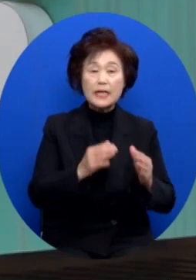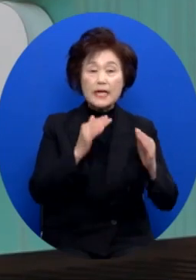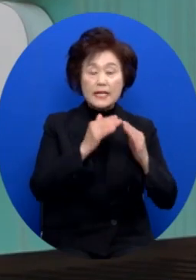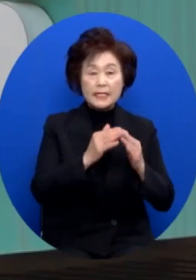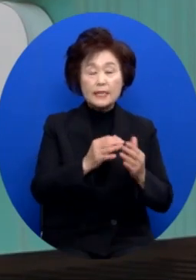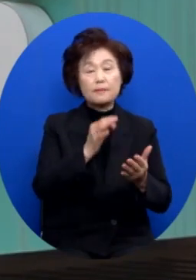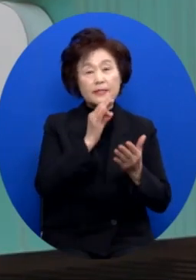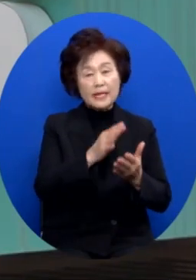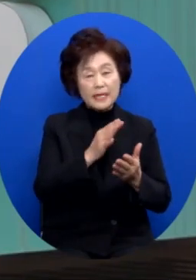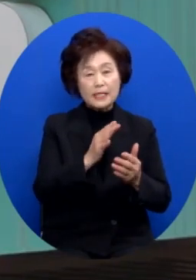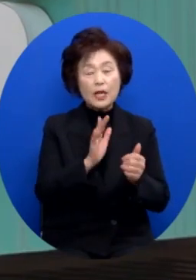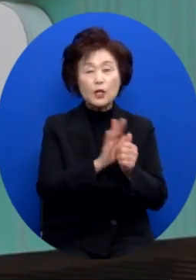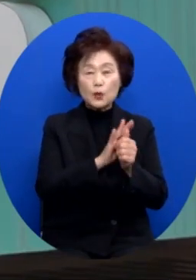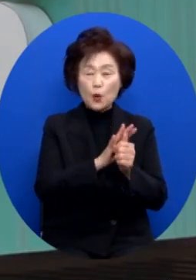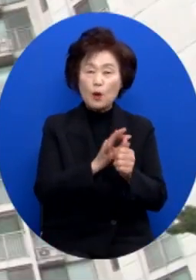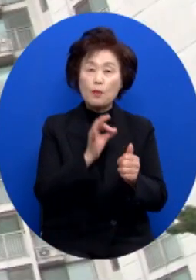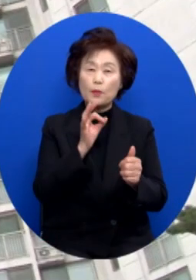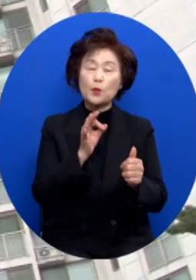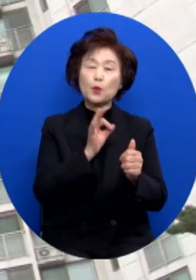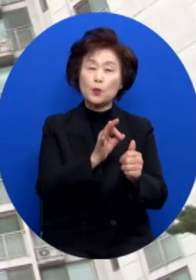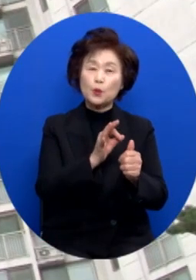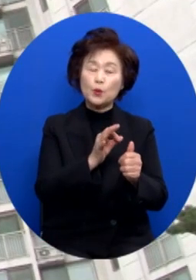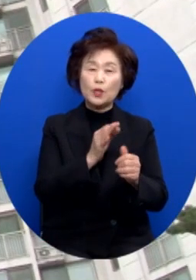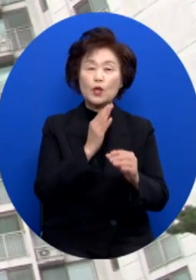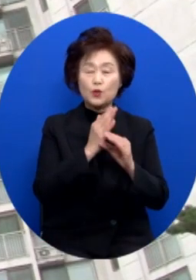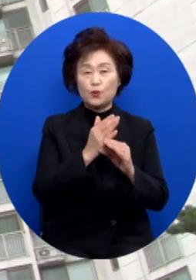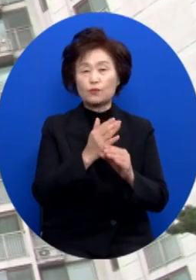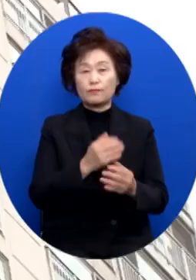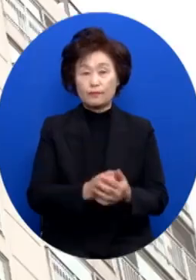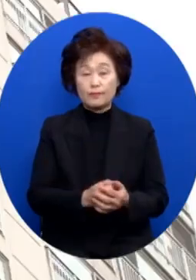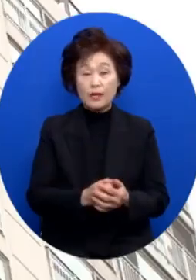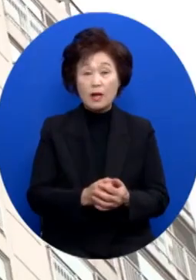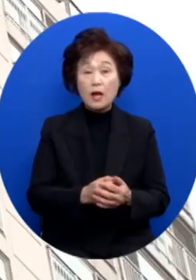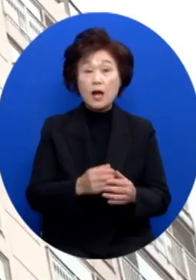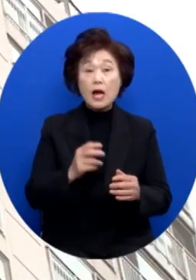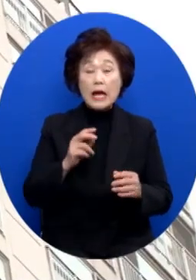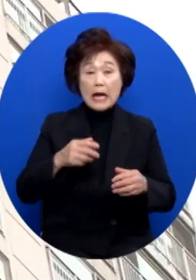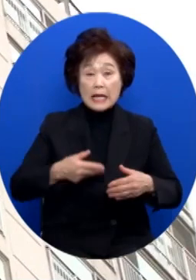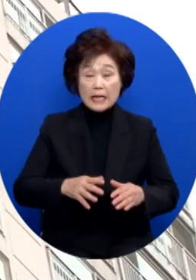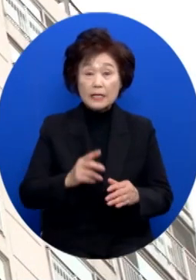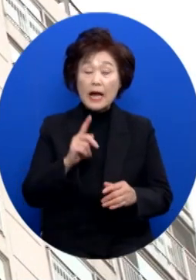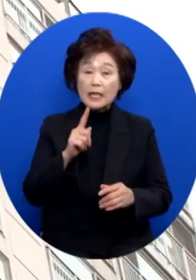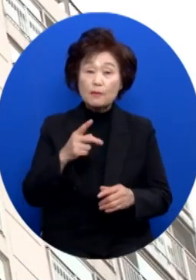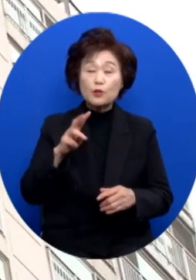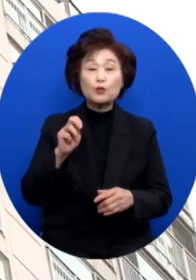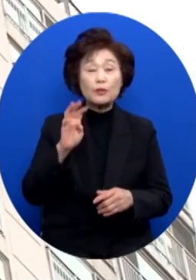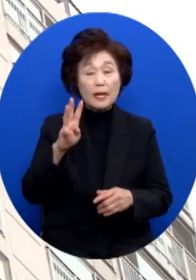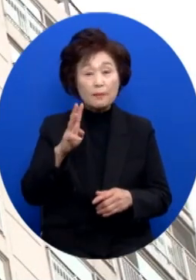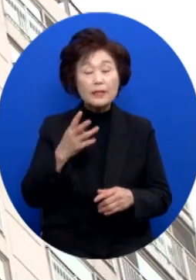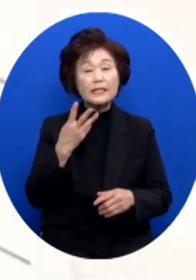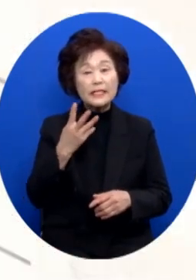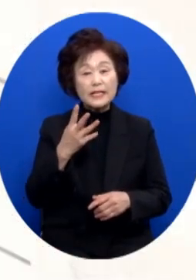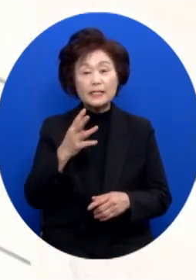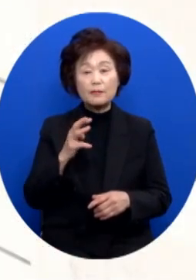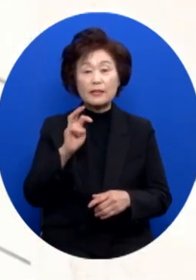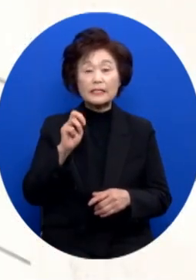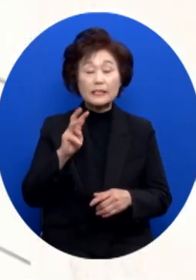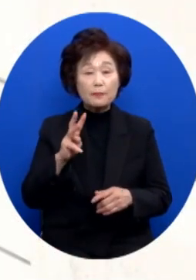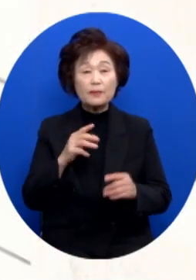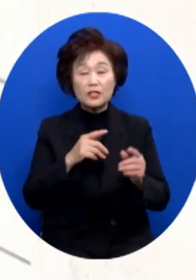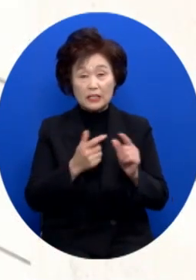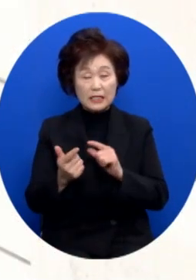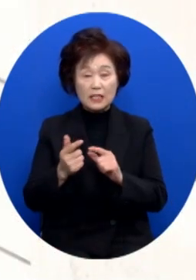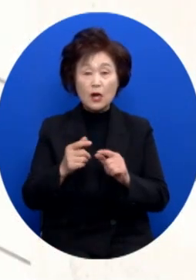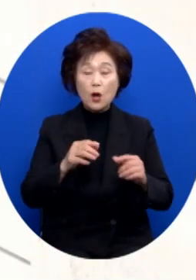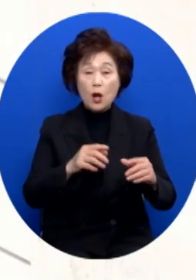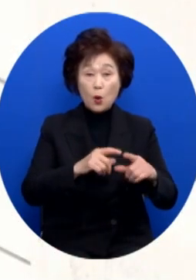돌봄 지원 등이 핵심입니다 자녀가 둘이면 24평 셋이면 33평 주택을 분양 전환